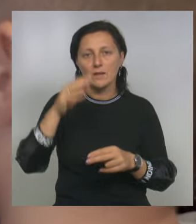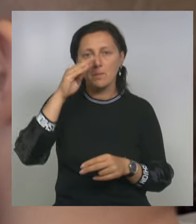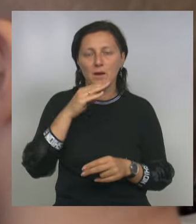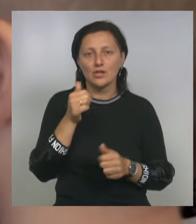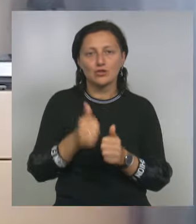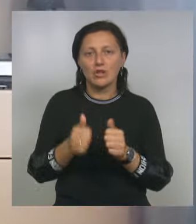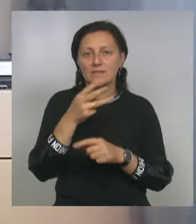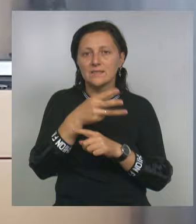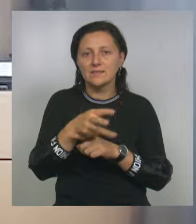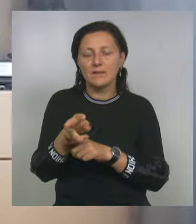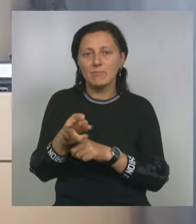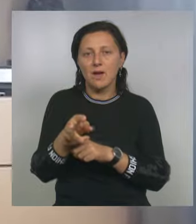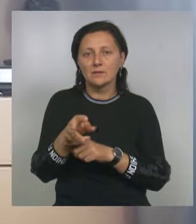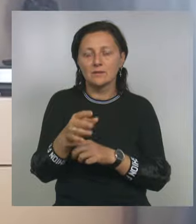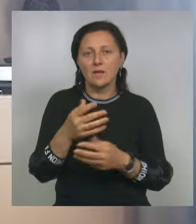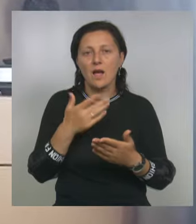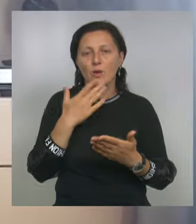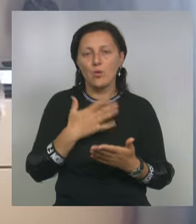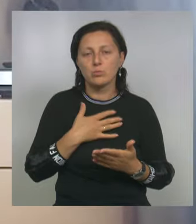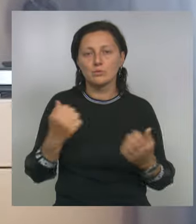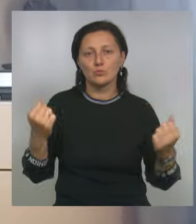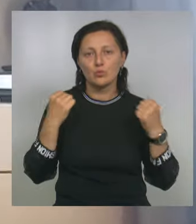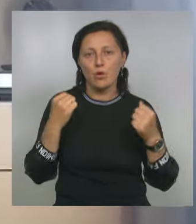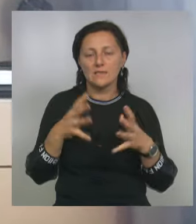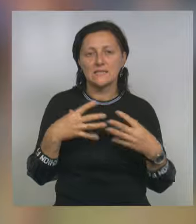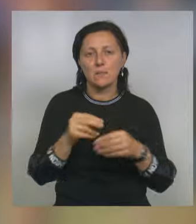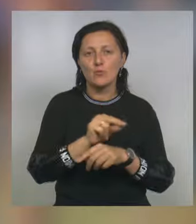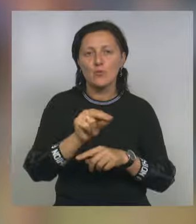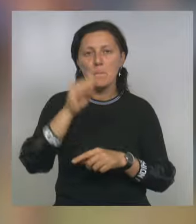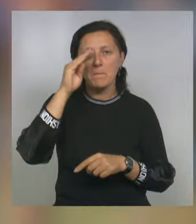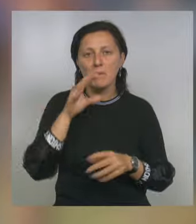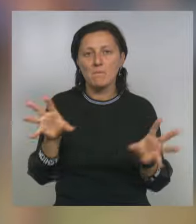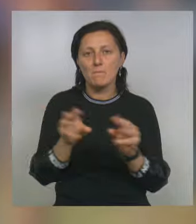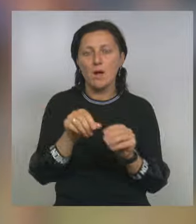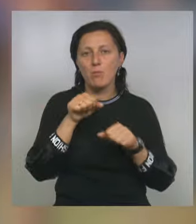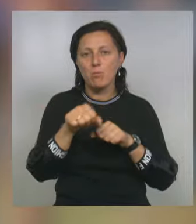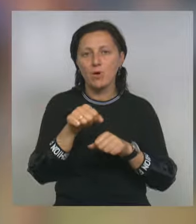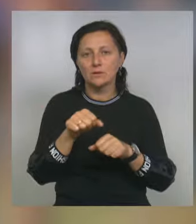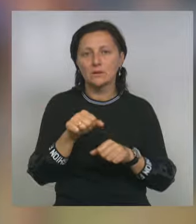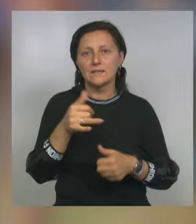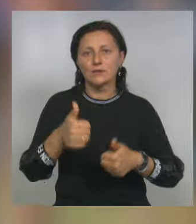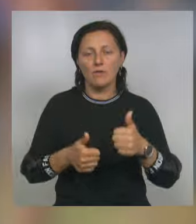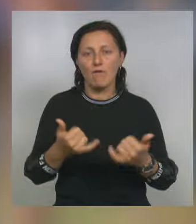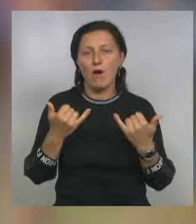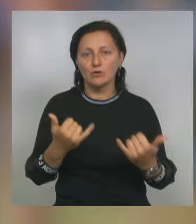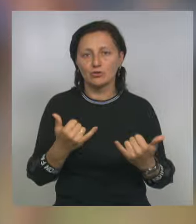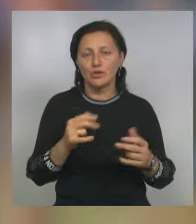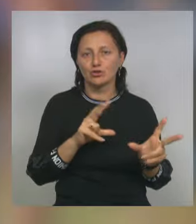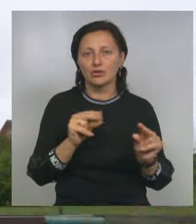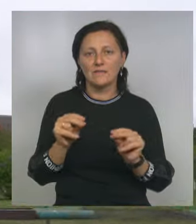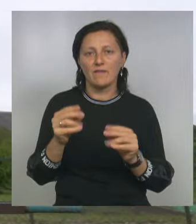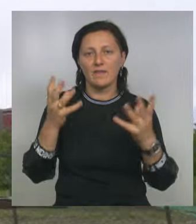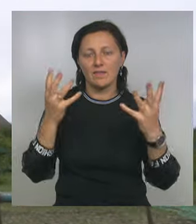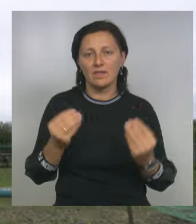снимали мотивационные ролики. Любовь к спорту всей семье привил папа. Вместе боксировали, соревновались на результат. Сейчас о счастливых днях